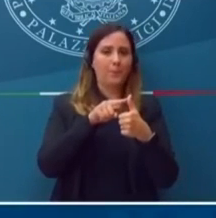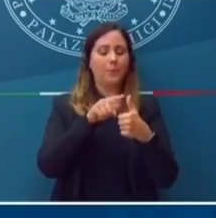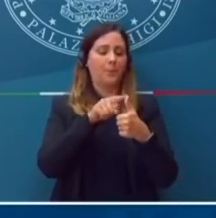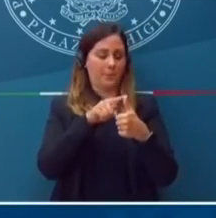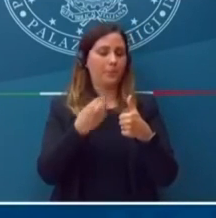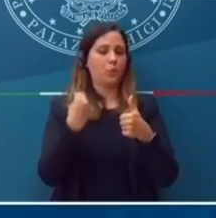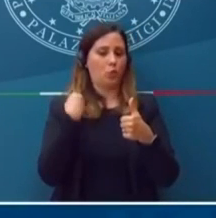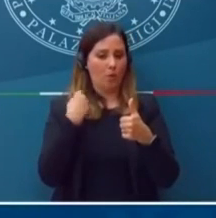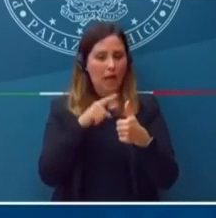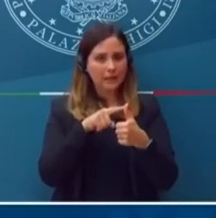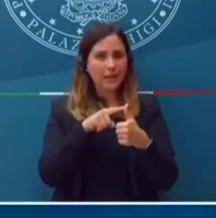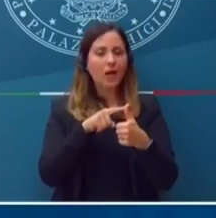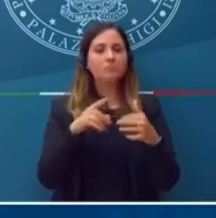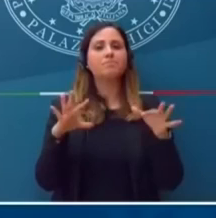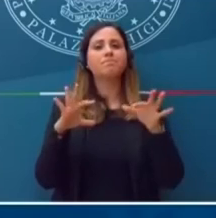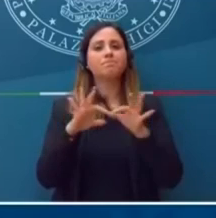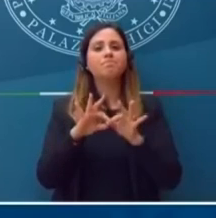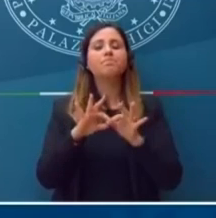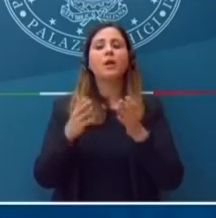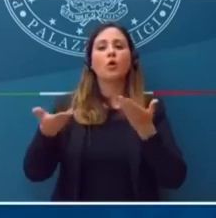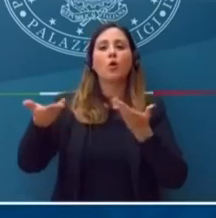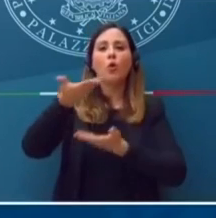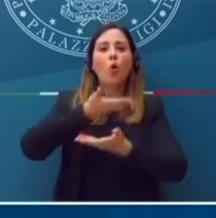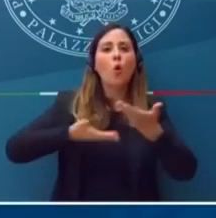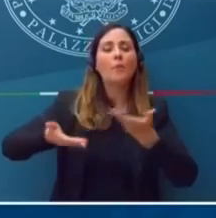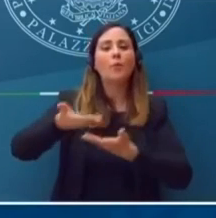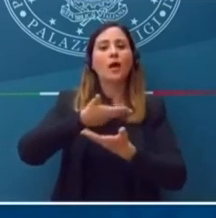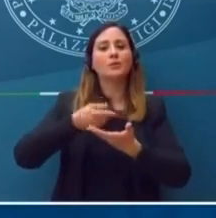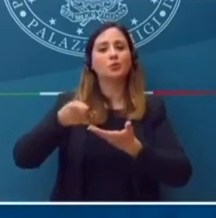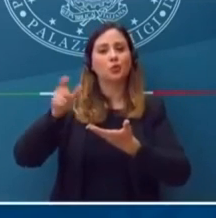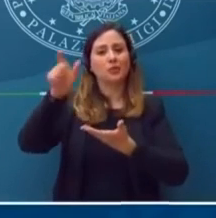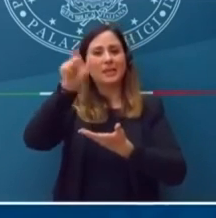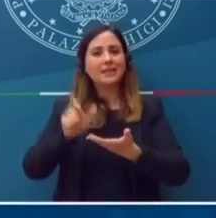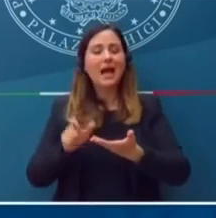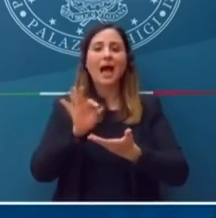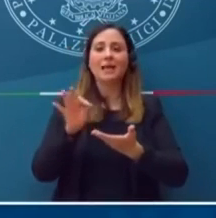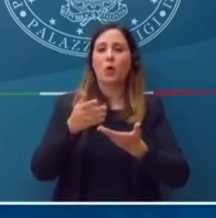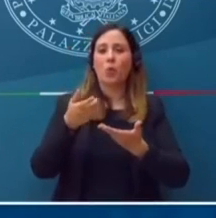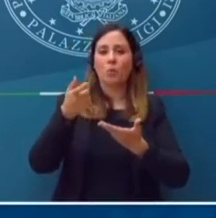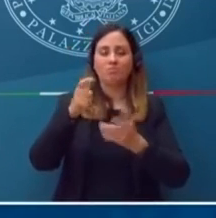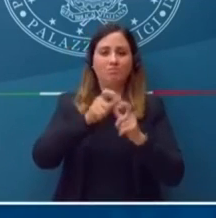la prima domanda riguarda il possibili collaborazioni tra paesi mediterranei.